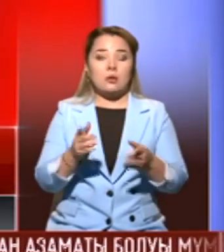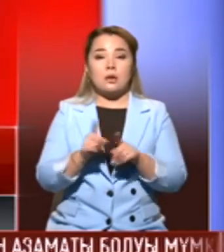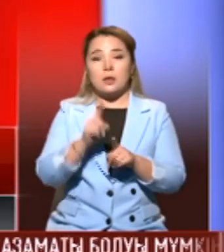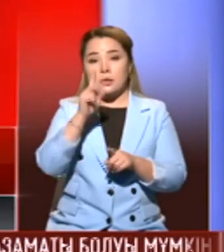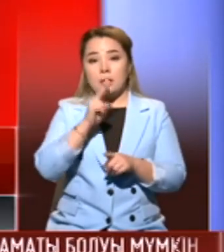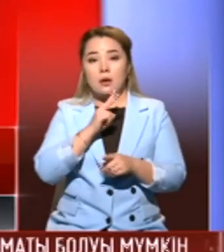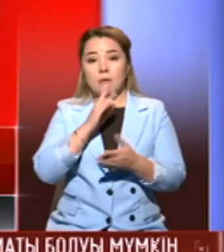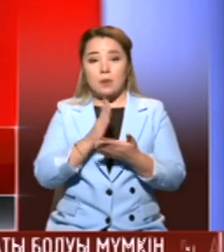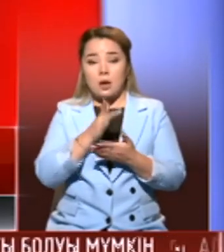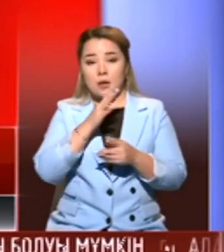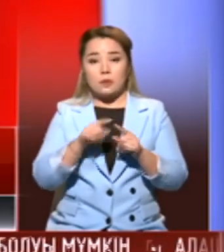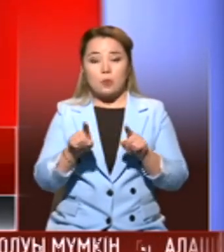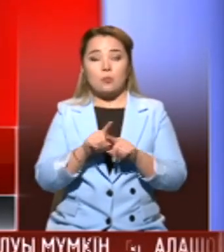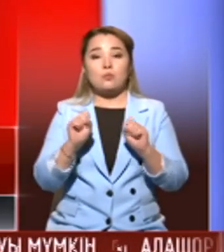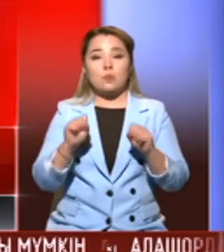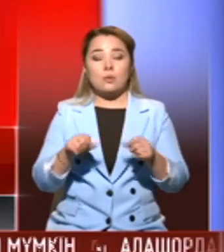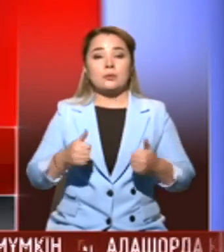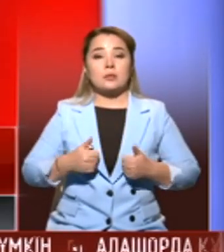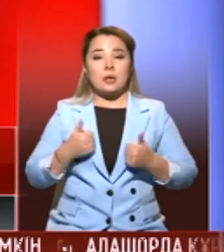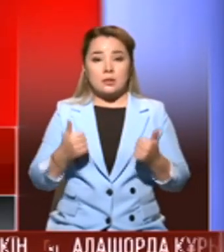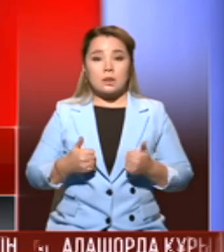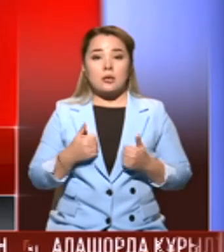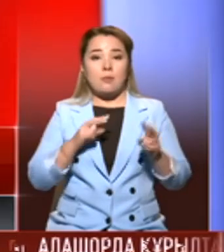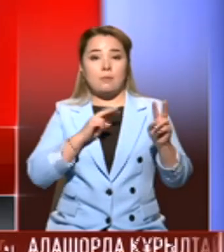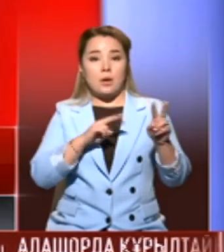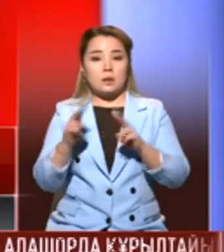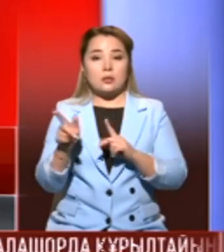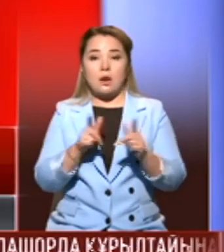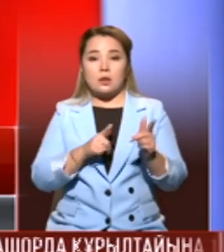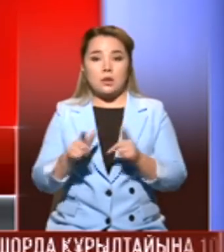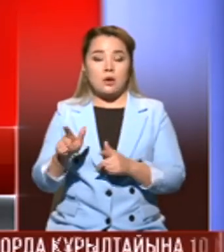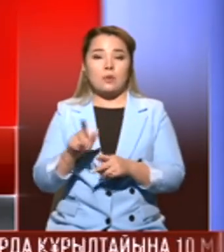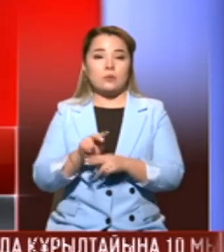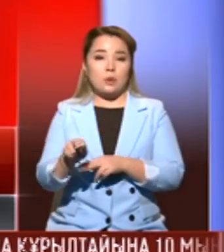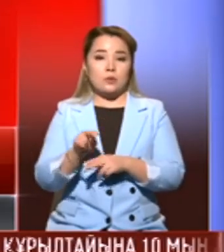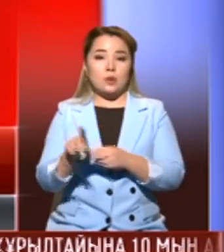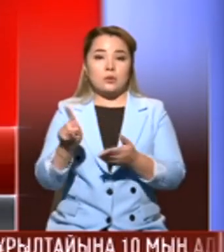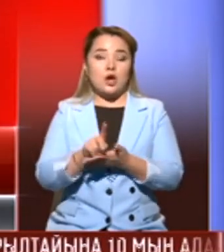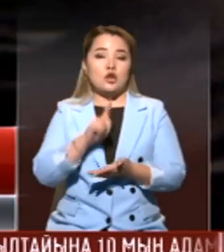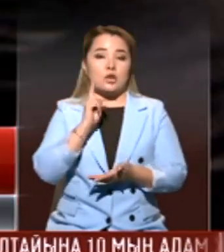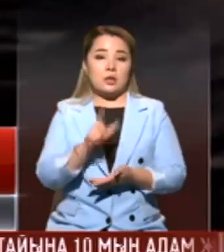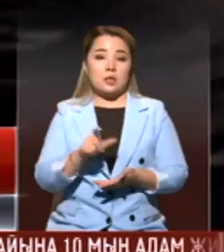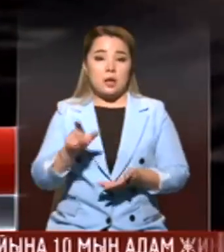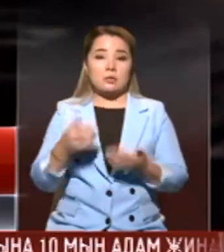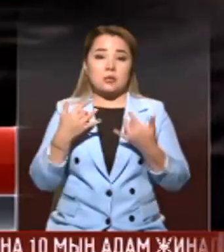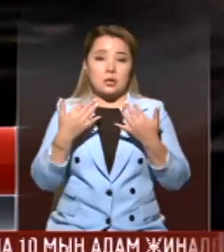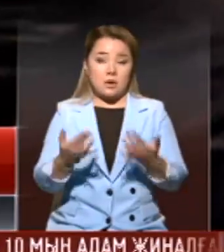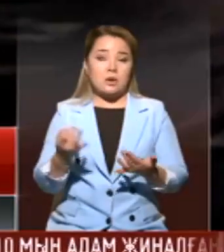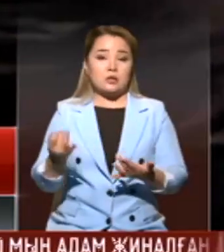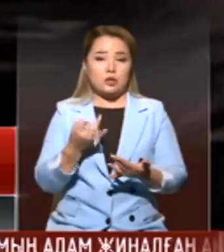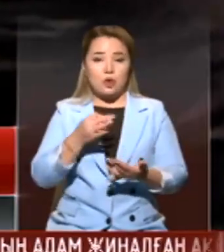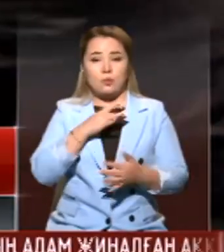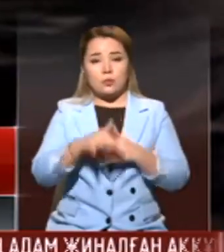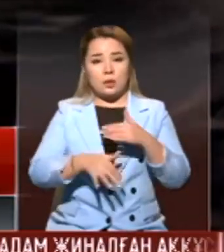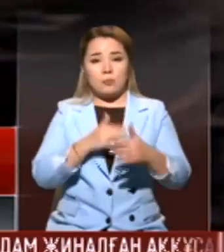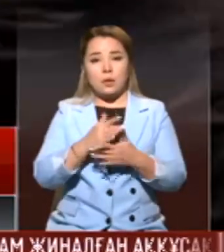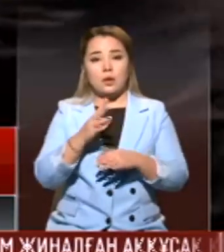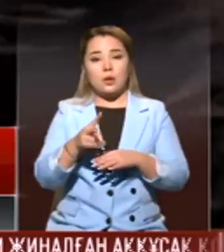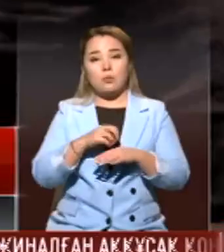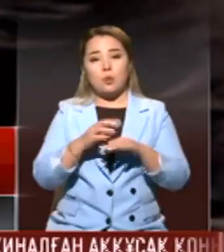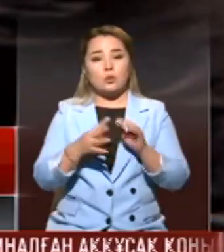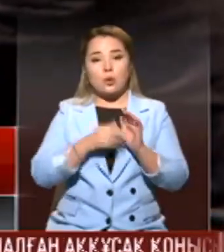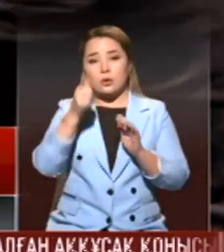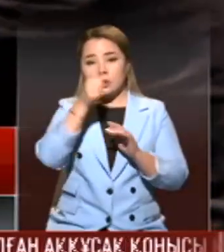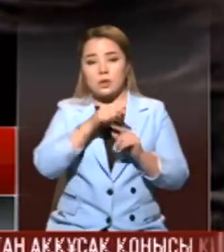екі ай бар ма, екі айдың ішінде мүмкіндігінше көбірек бақылаушыларды дайындау керек. Міне жастар деп жатыр, негізінен жастар қызығушылық білдіреді. Өзім 19 жыл